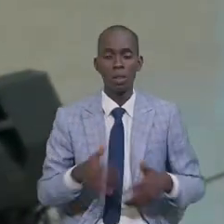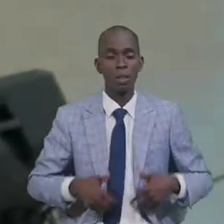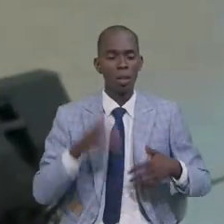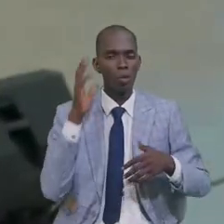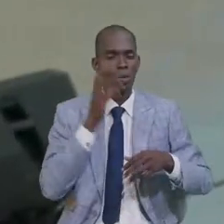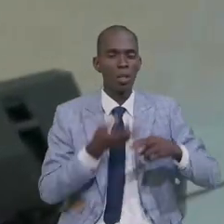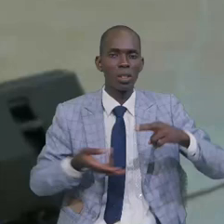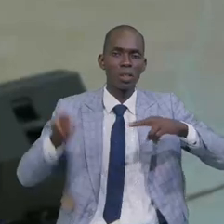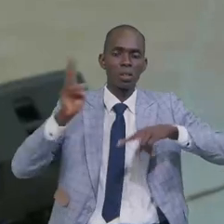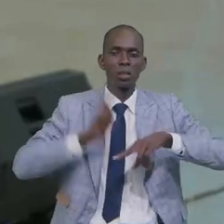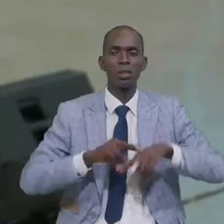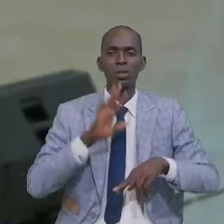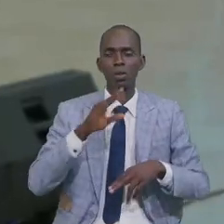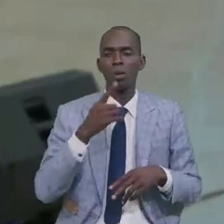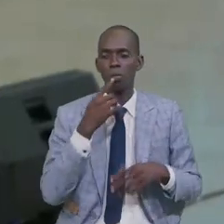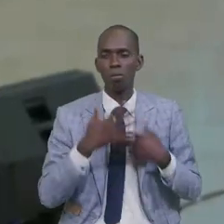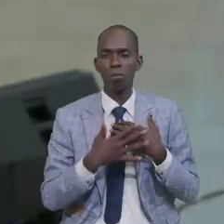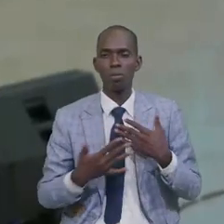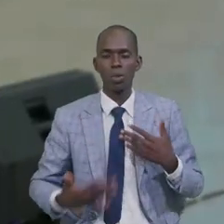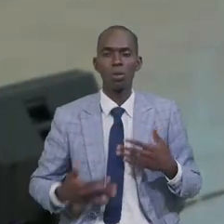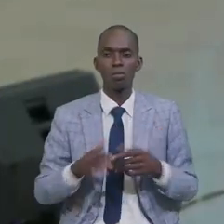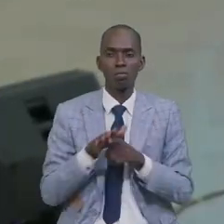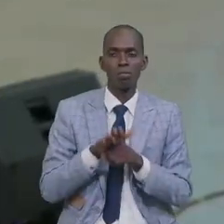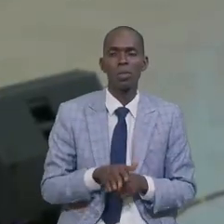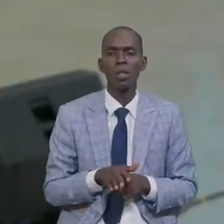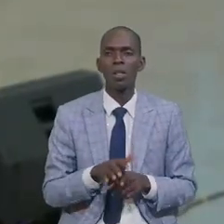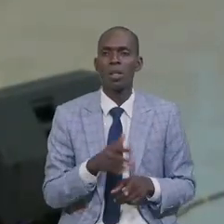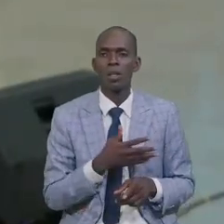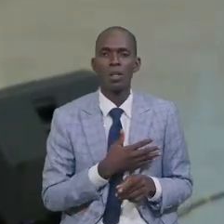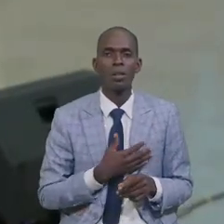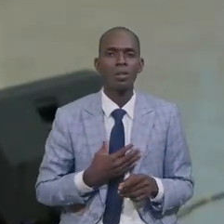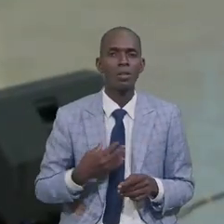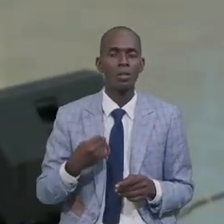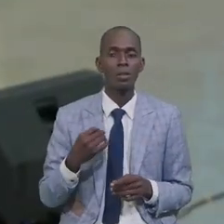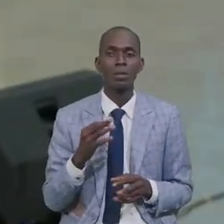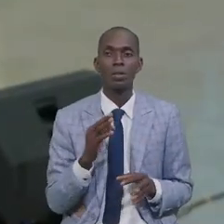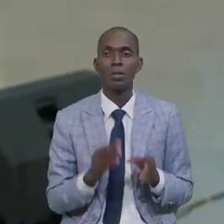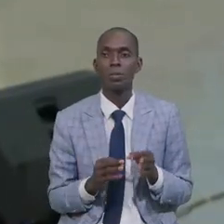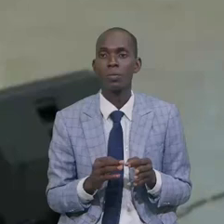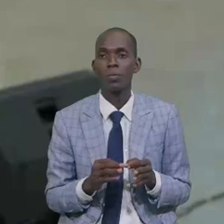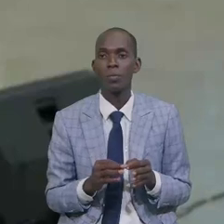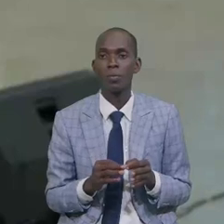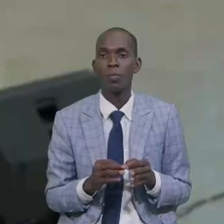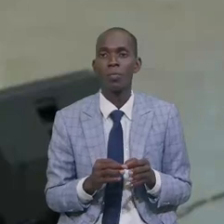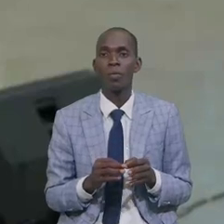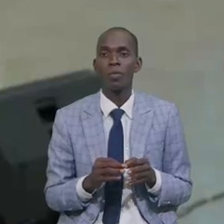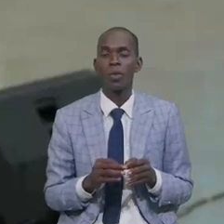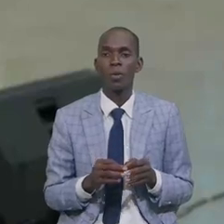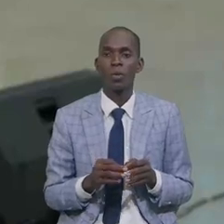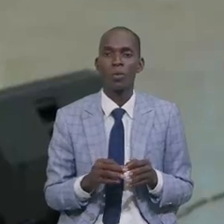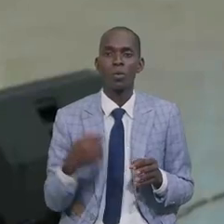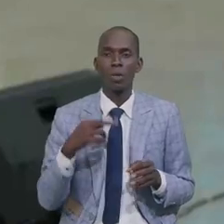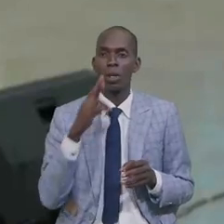vous amène à accroître votre tension artérielle et toutes ces choses-là. Et nous condamnons les gens